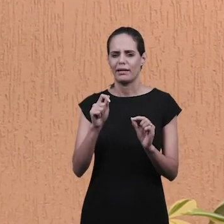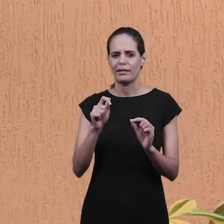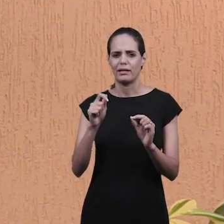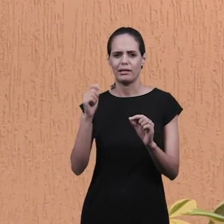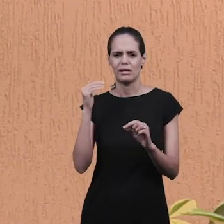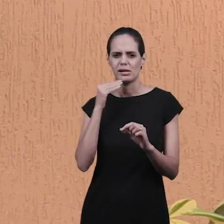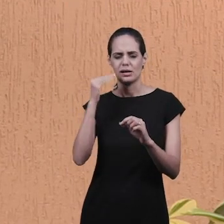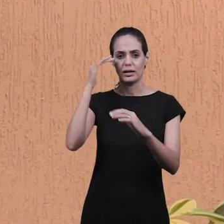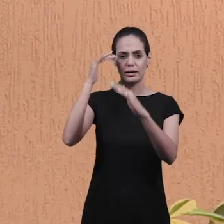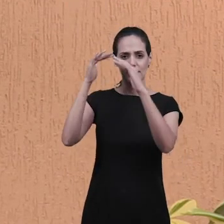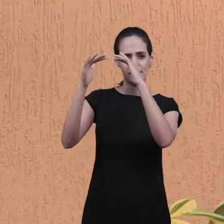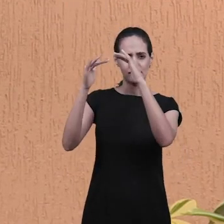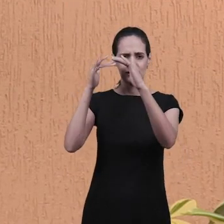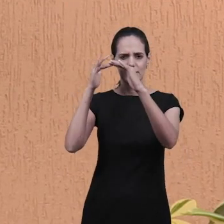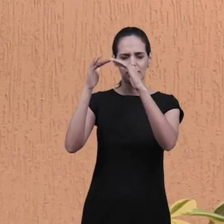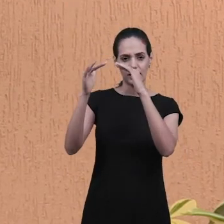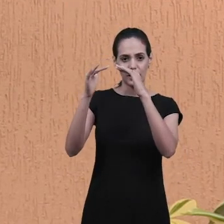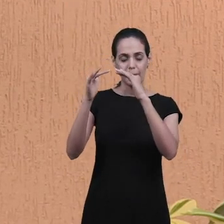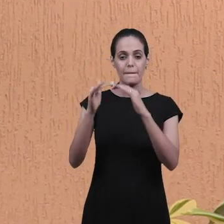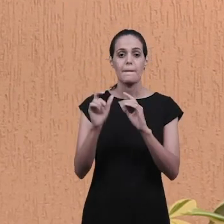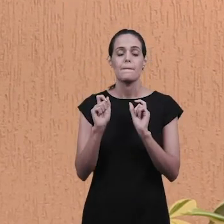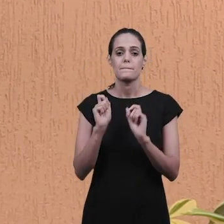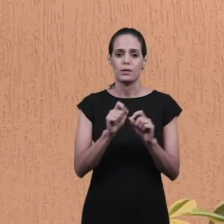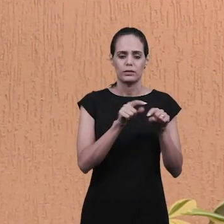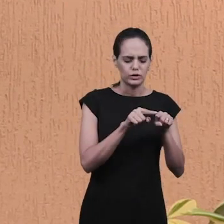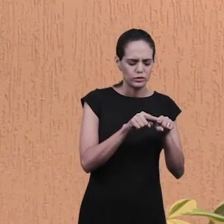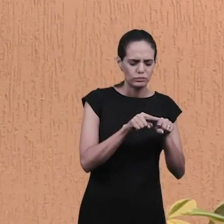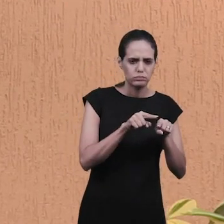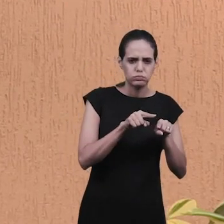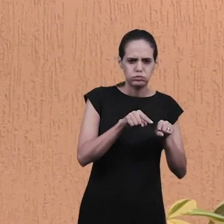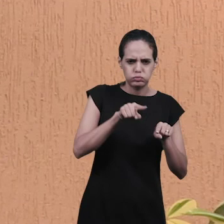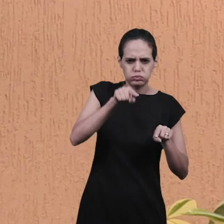l'engagement moteur qui peut varier d'un degré